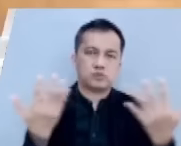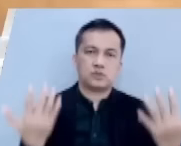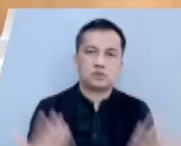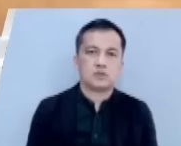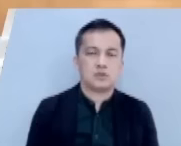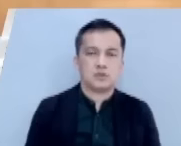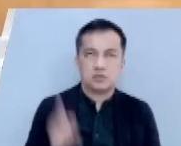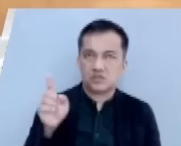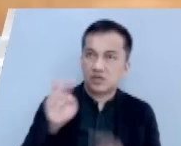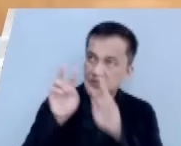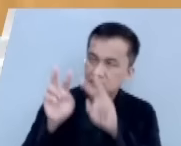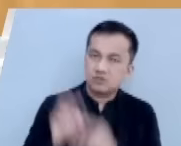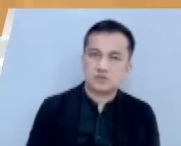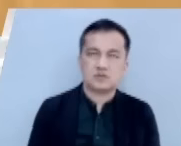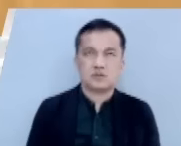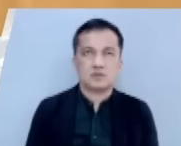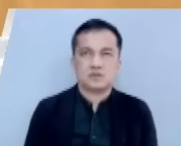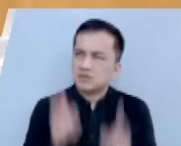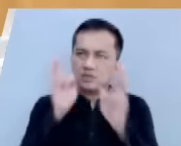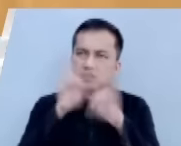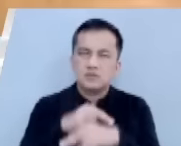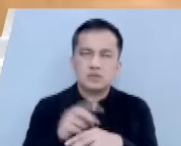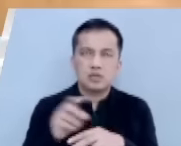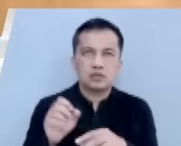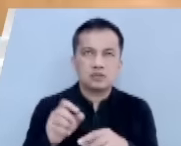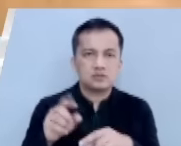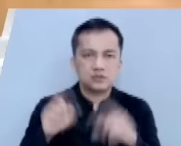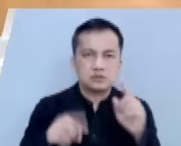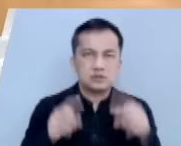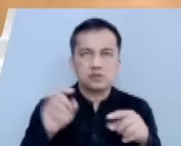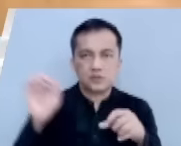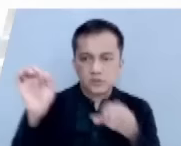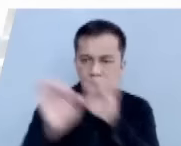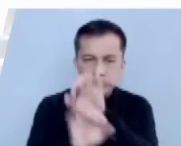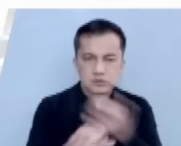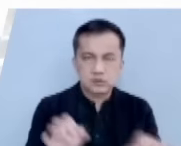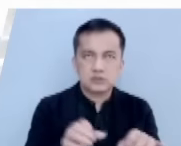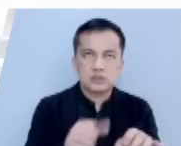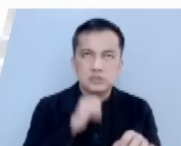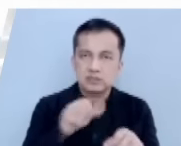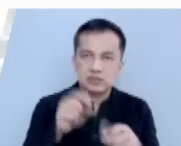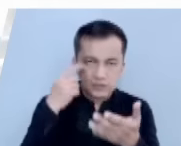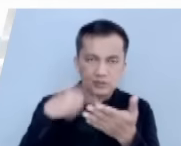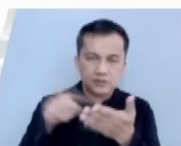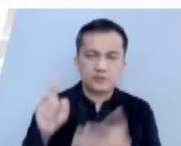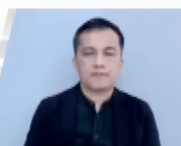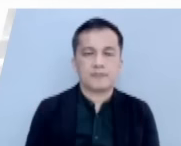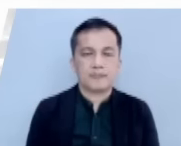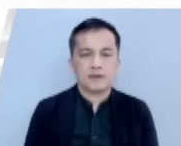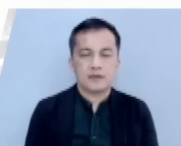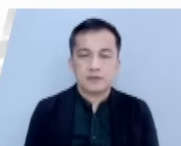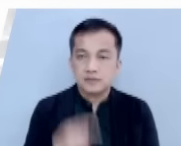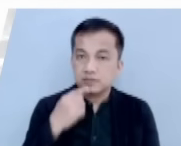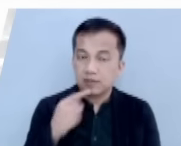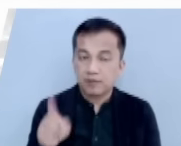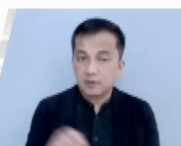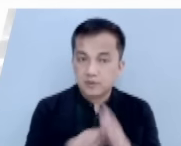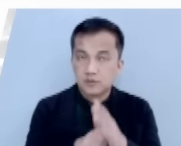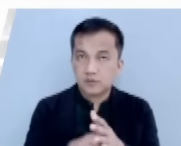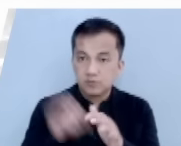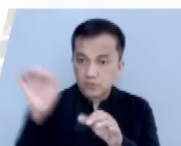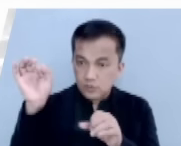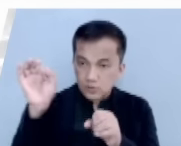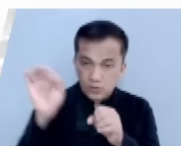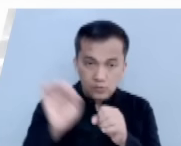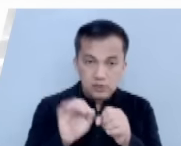niya. Medyo unpredictable siya eh. Kasi may mga space debris na hindi na siya natatrack talaga. Sabi ng PhilSat, halimbawa ng mga nagre-enter ng space debris ay